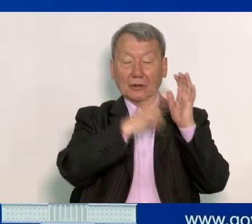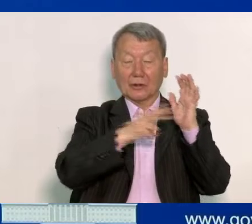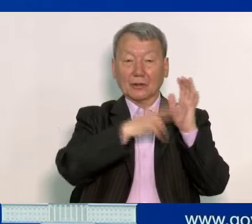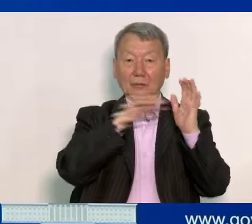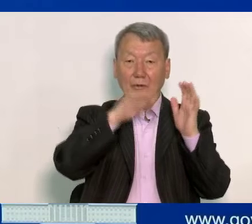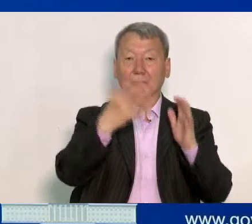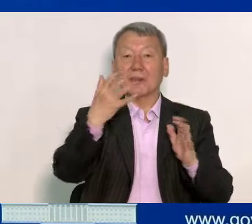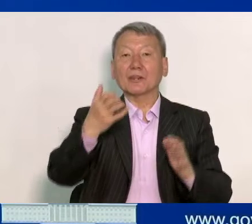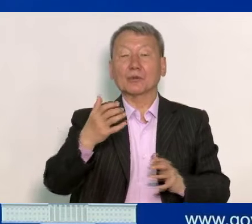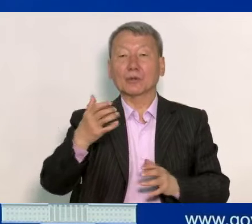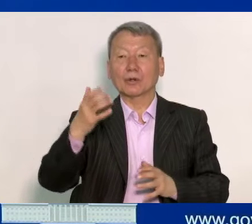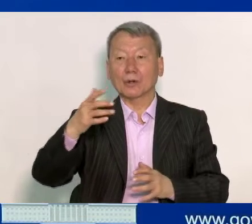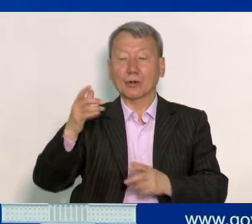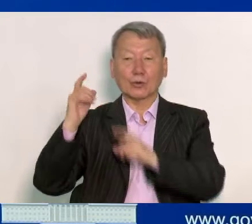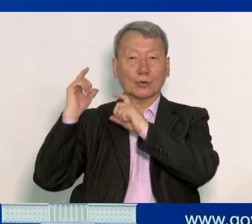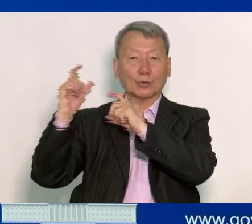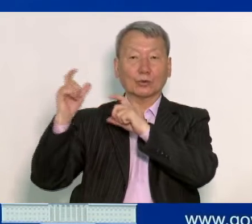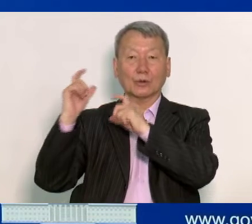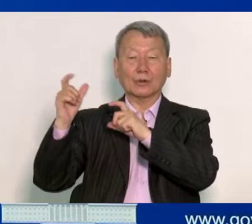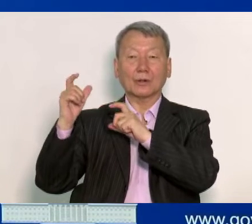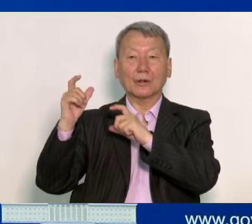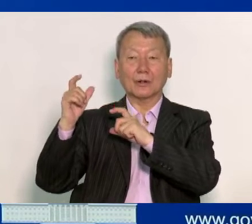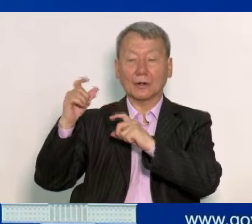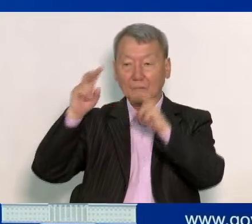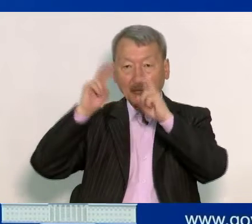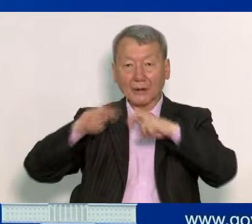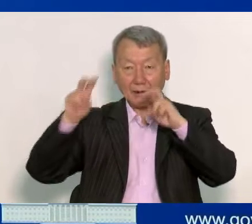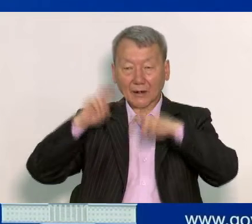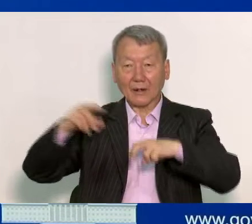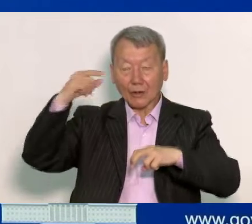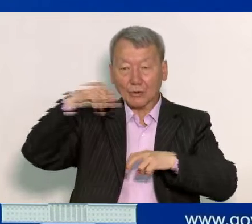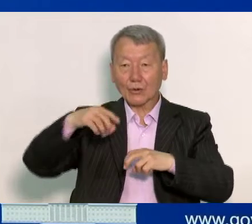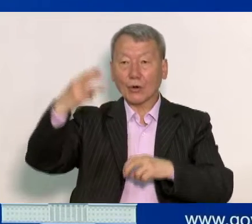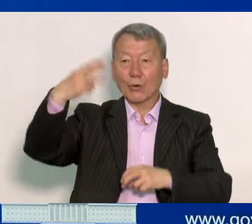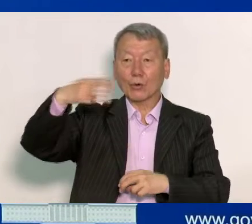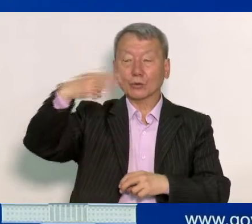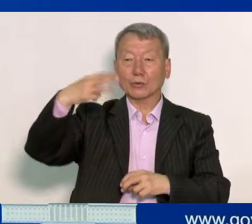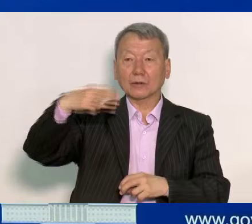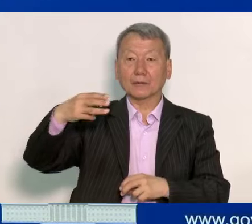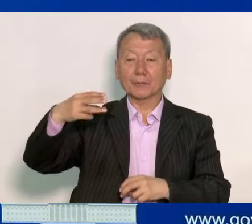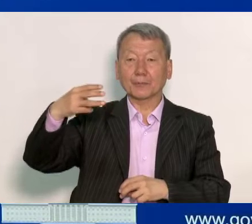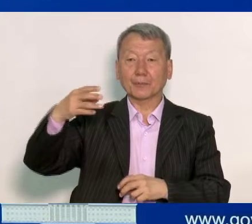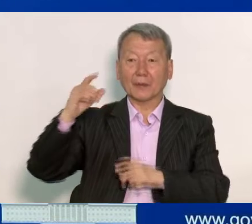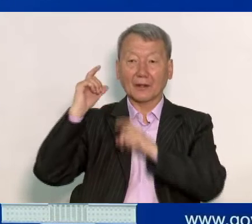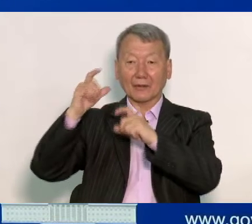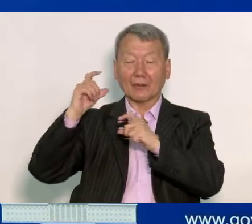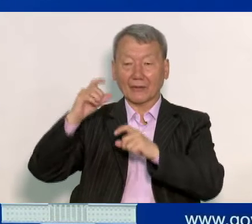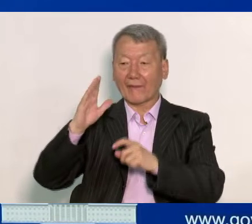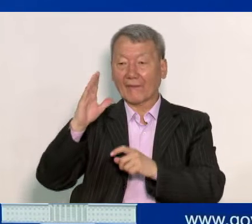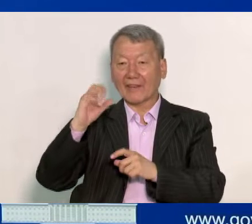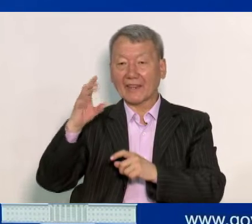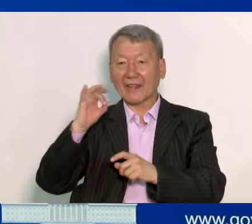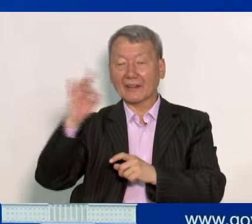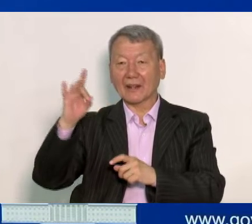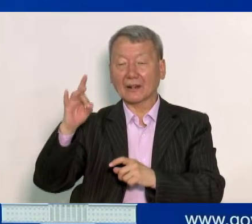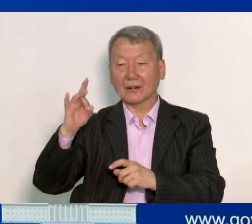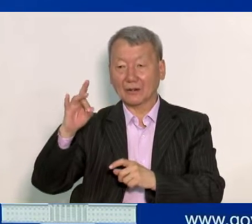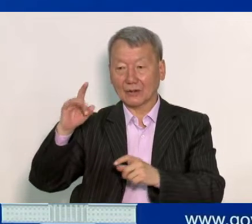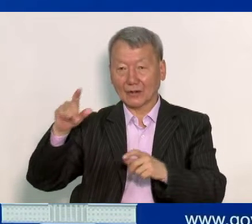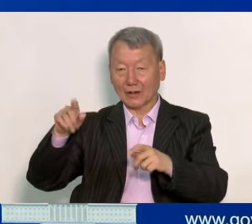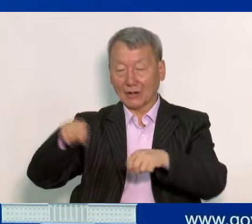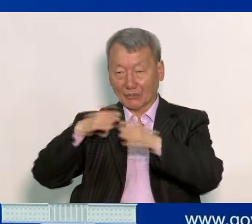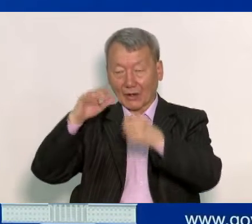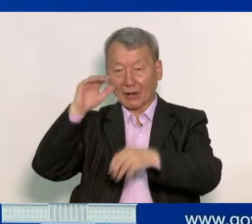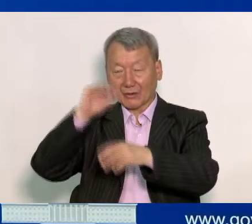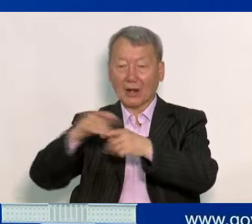жанагы жүктөр текшерилип, ошонун ичинен 30 жүктө ветеринардык санитардык бузуулар